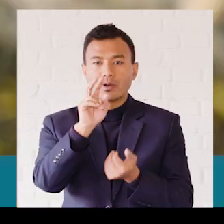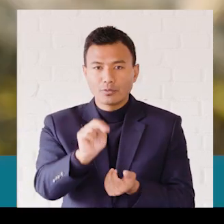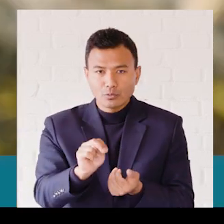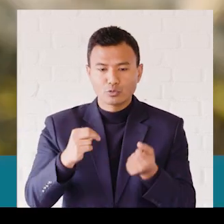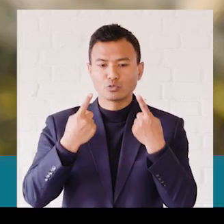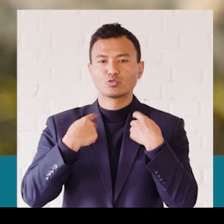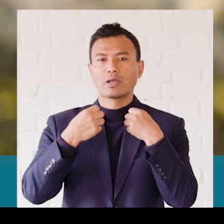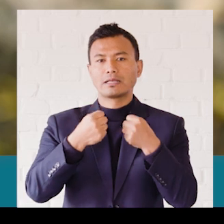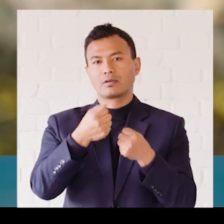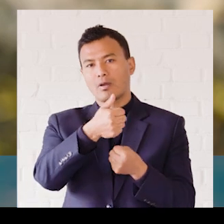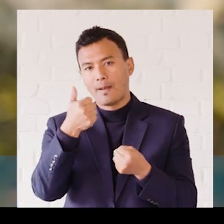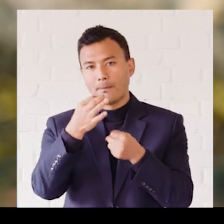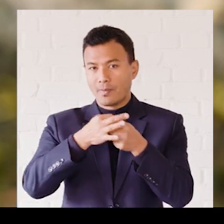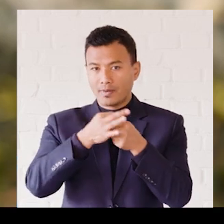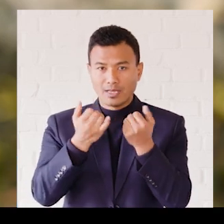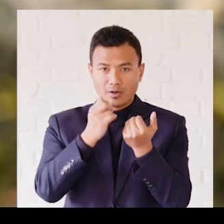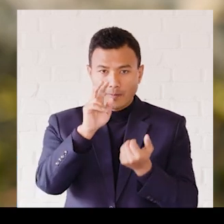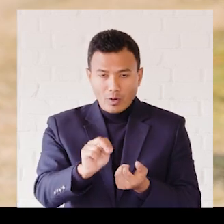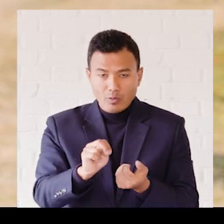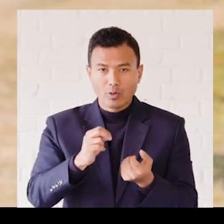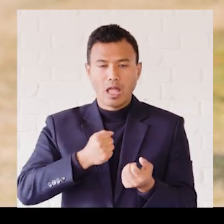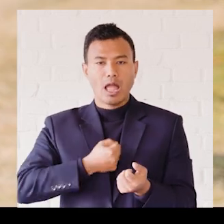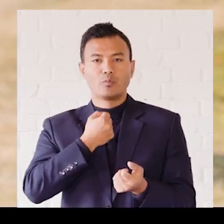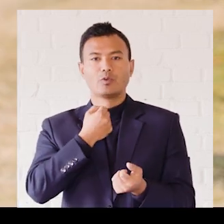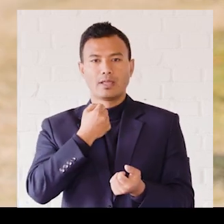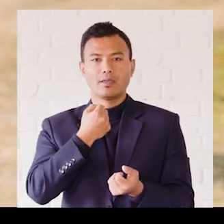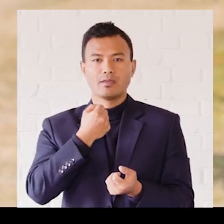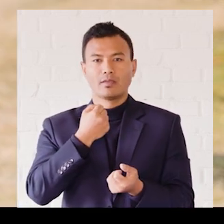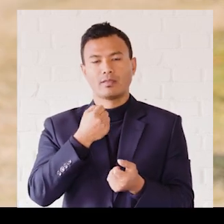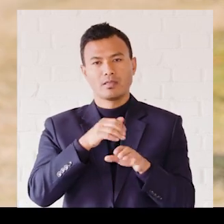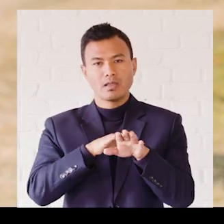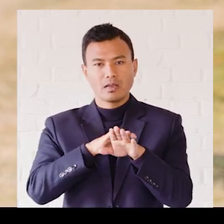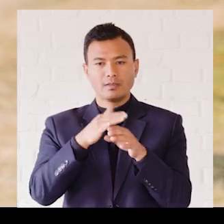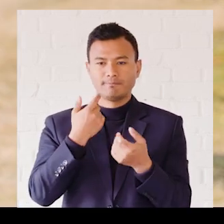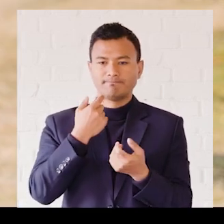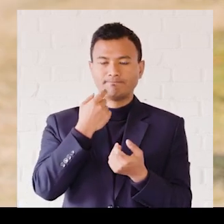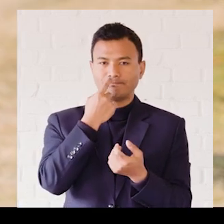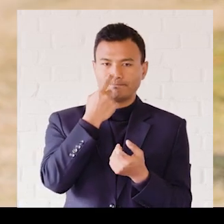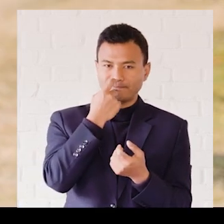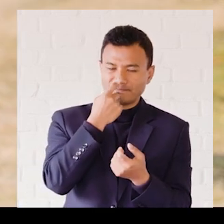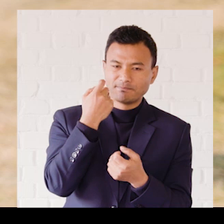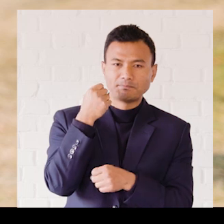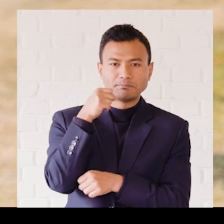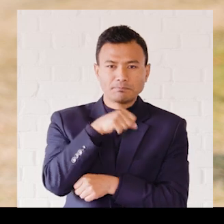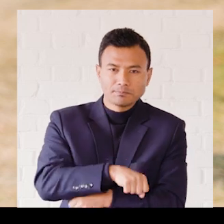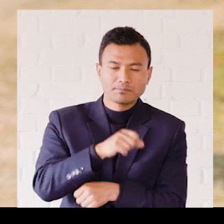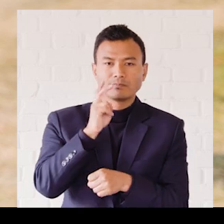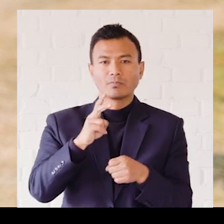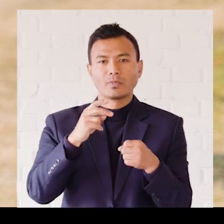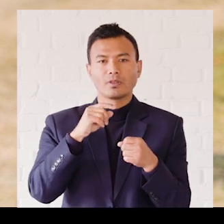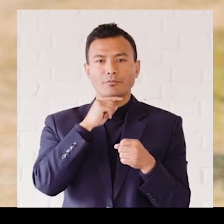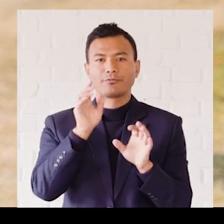पर्यो, स्वास्थ्यको राम्रो व्यवस्था गर्नु पर्यो। आफूलाई चाहिँ एकदम हिंताबोध नगरी आफू पनि